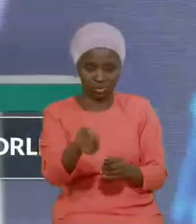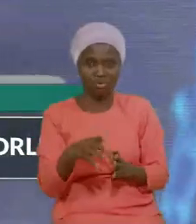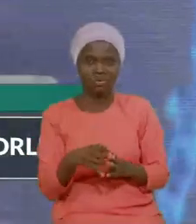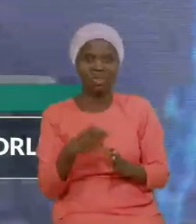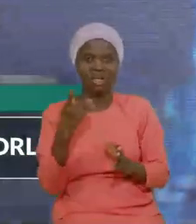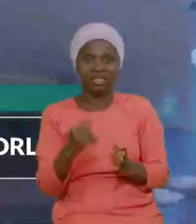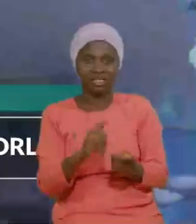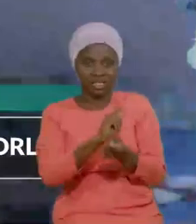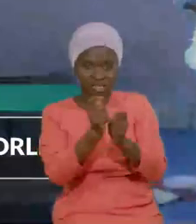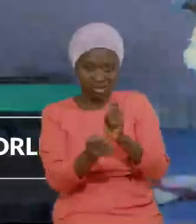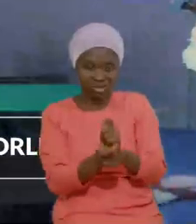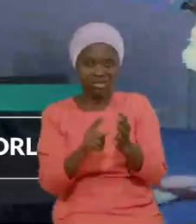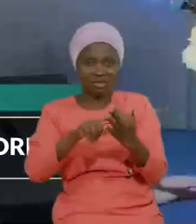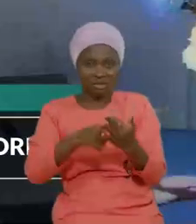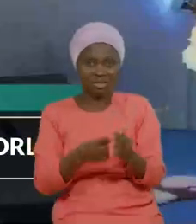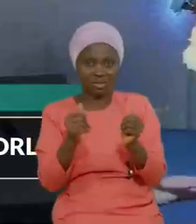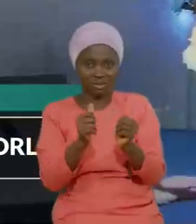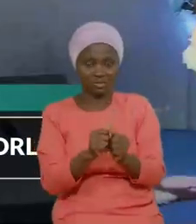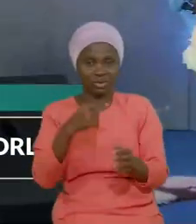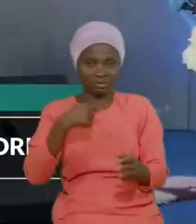Le changement commence chez toi.